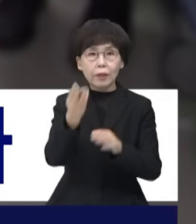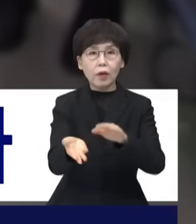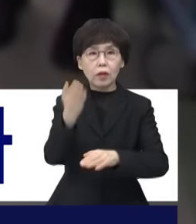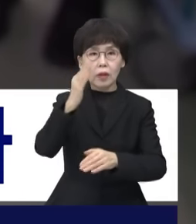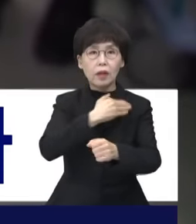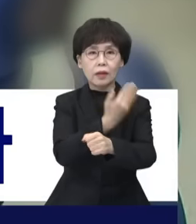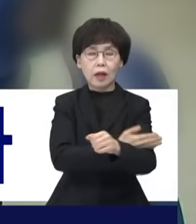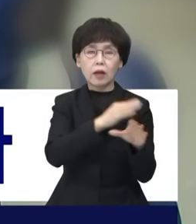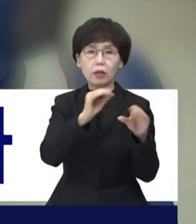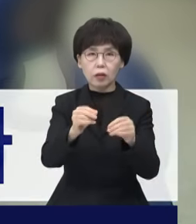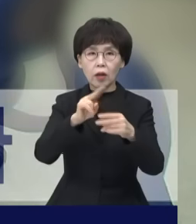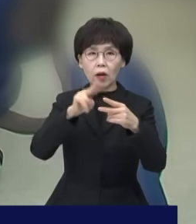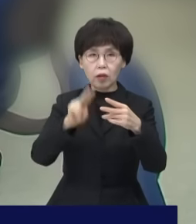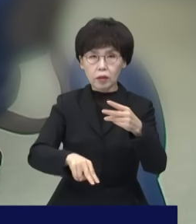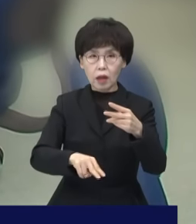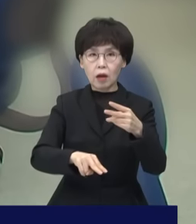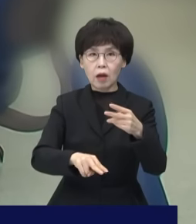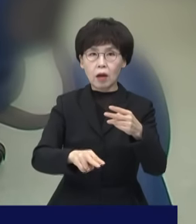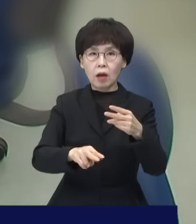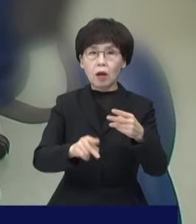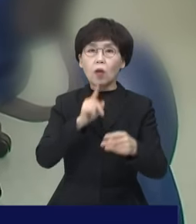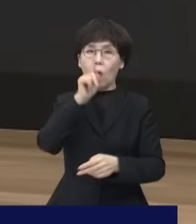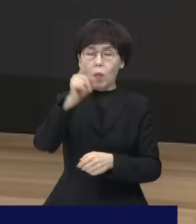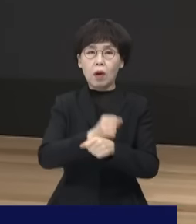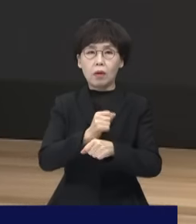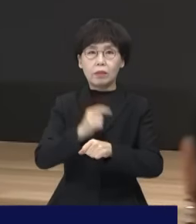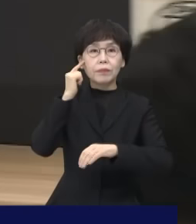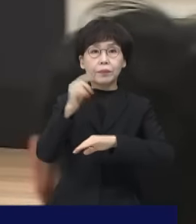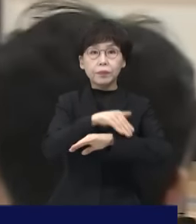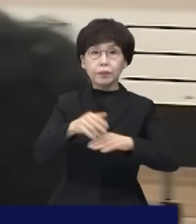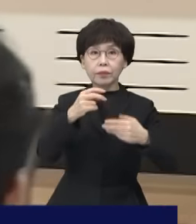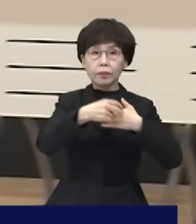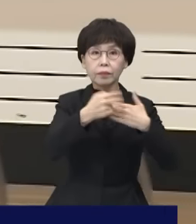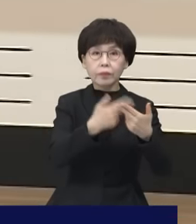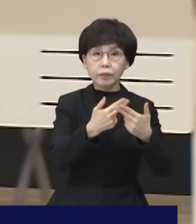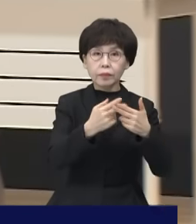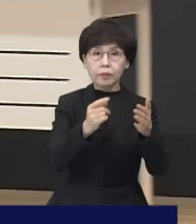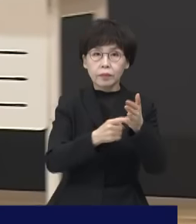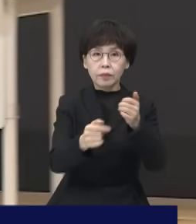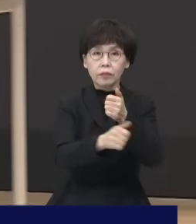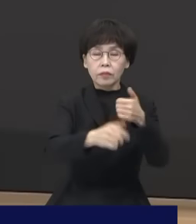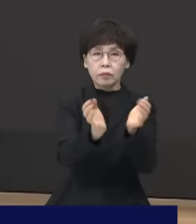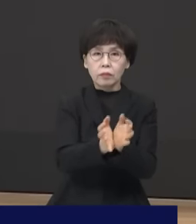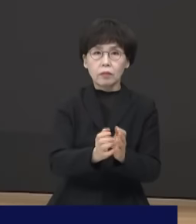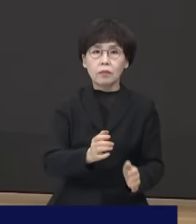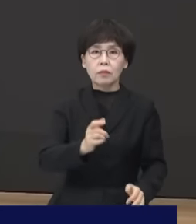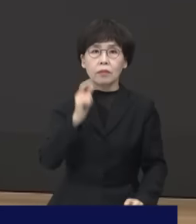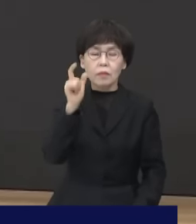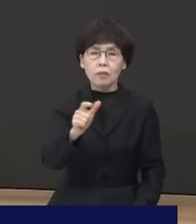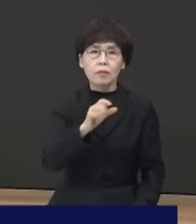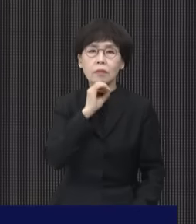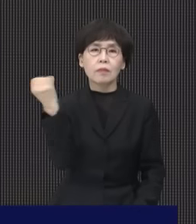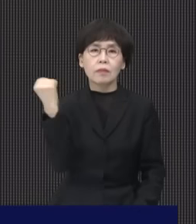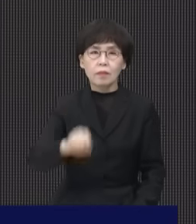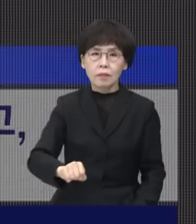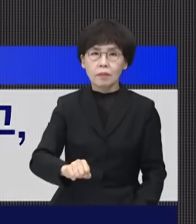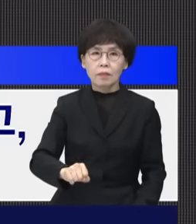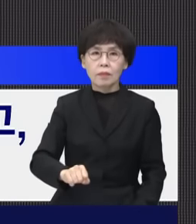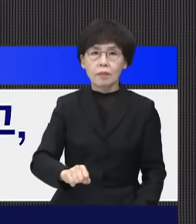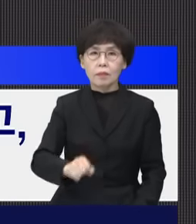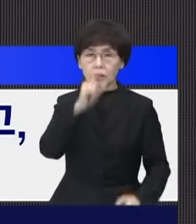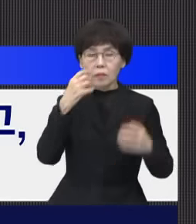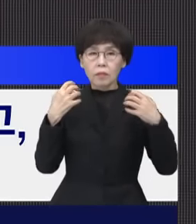처분과 형사고발 절차를 진행할 계획입니다. 의사협회 비상대책위원회는 강하게 반발했습니다.